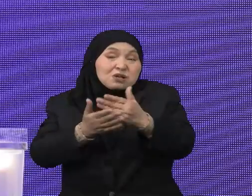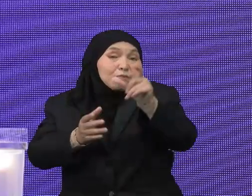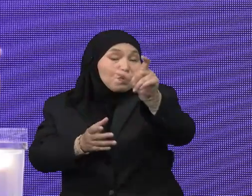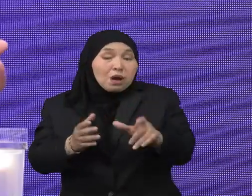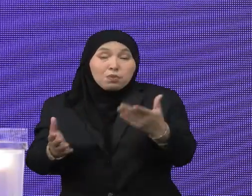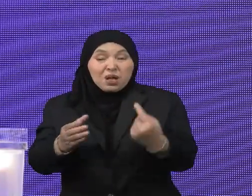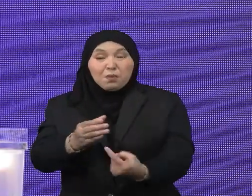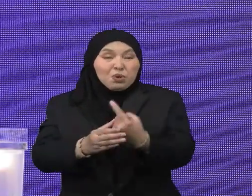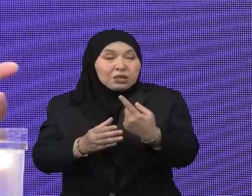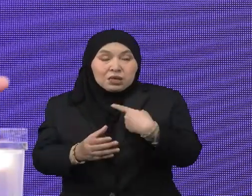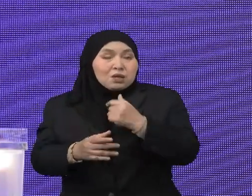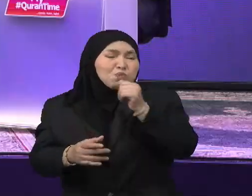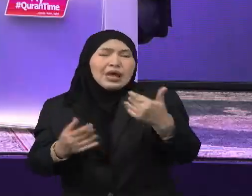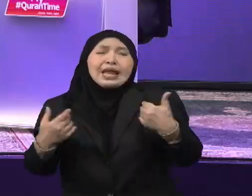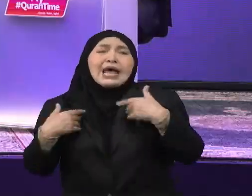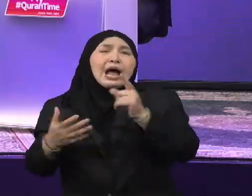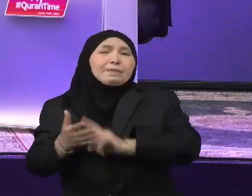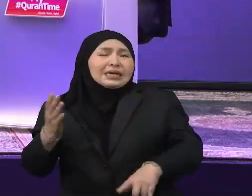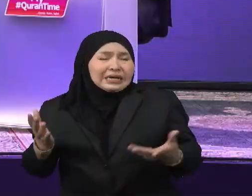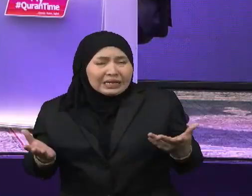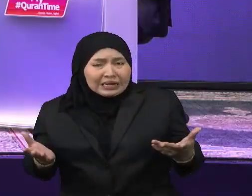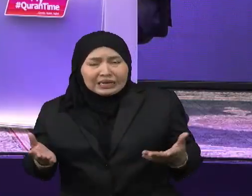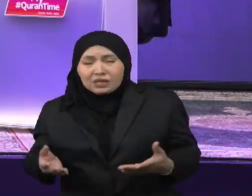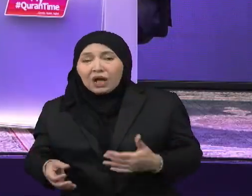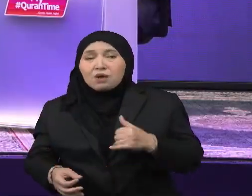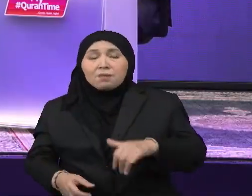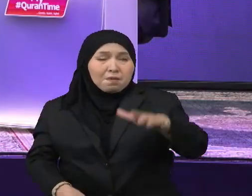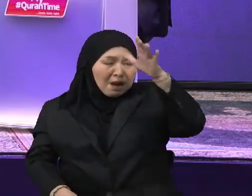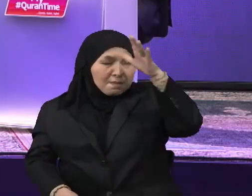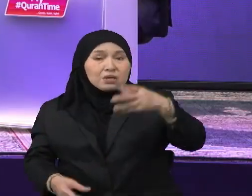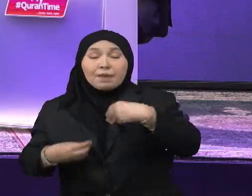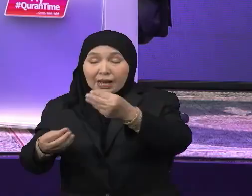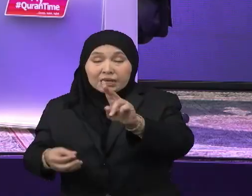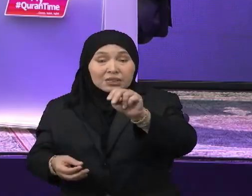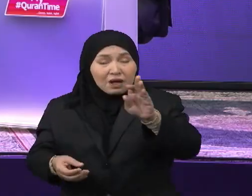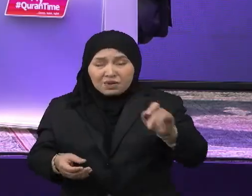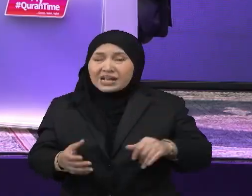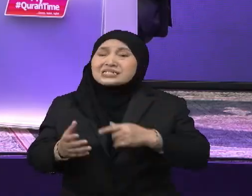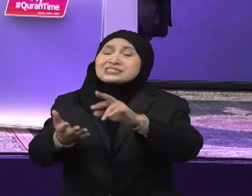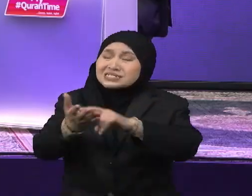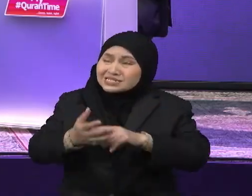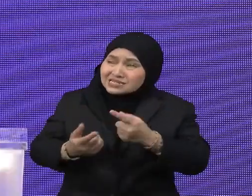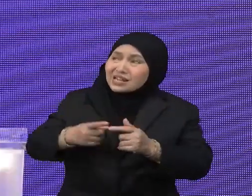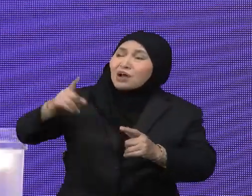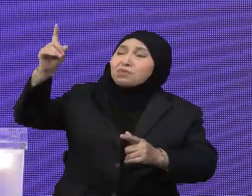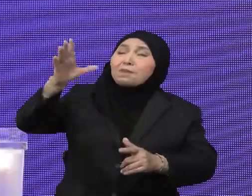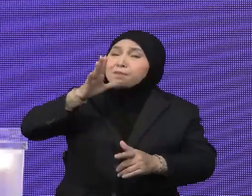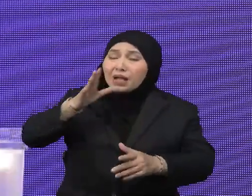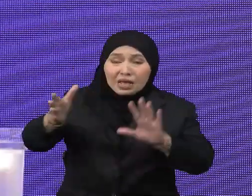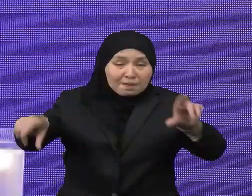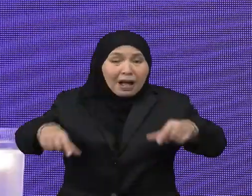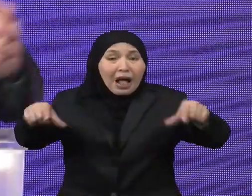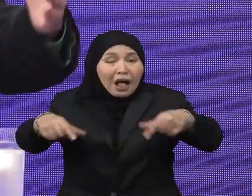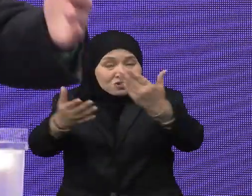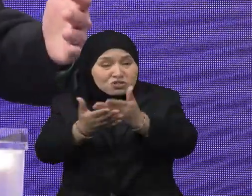mengungkit kita ini bukan ada apapun saat ini kalau kita kata Abah yang beri nafkah pun rezeki kepada Tuhan ya kalau yang masa